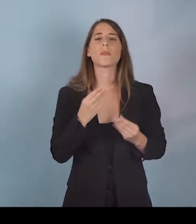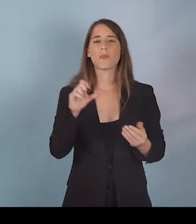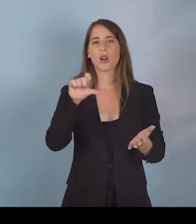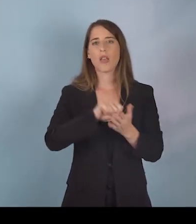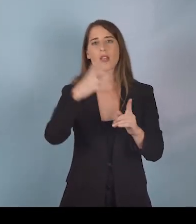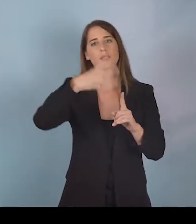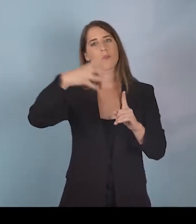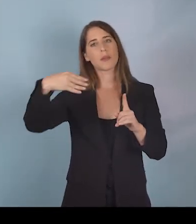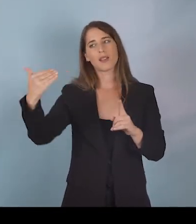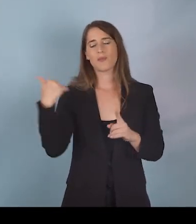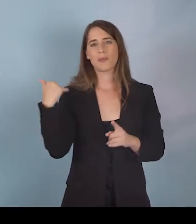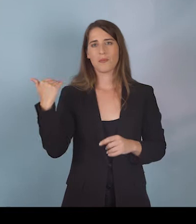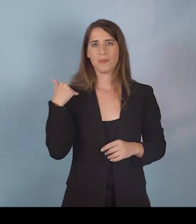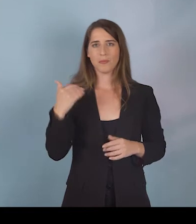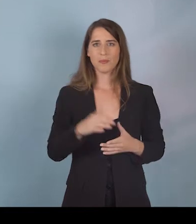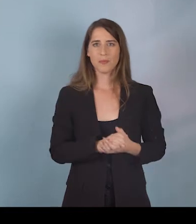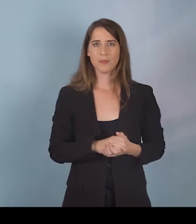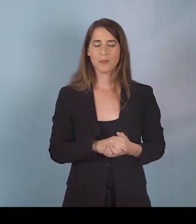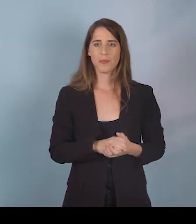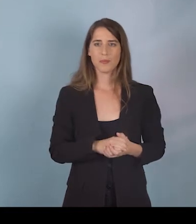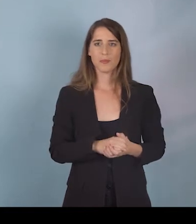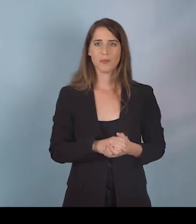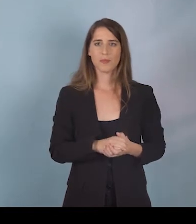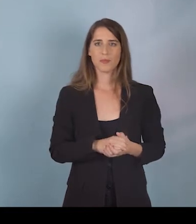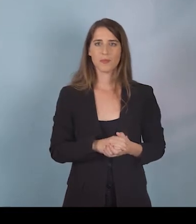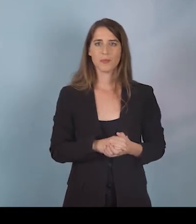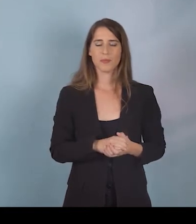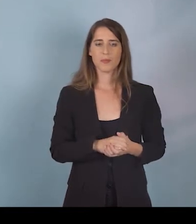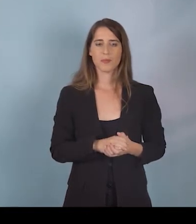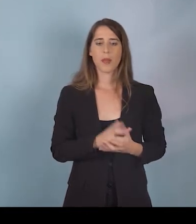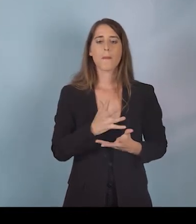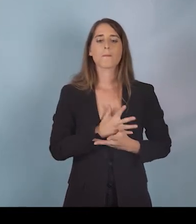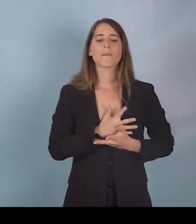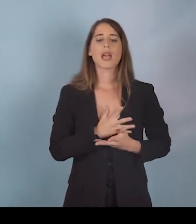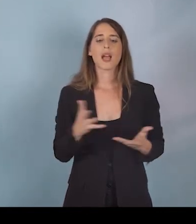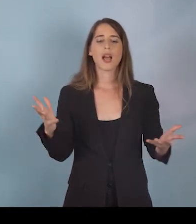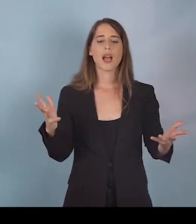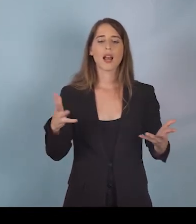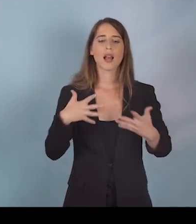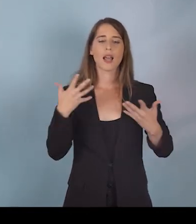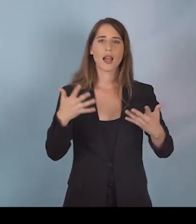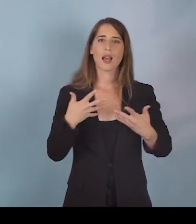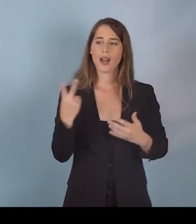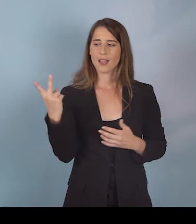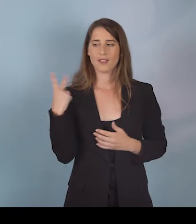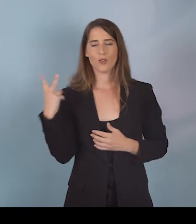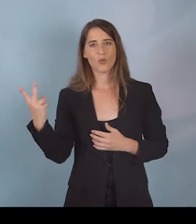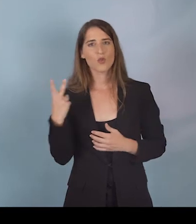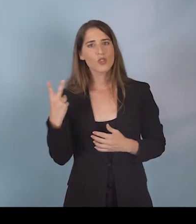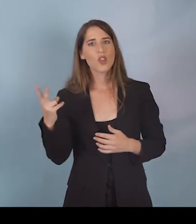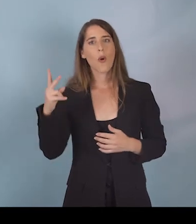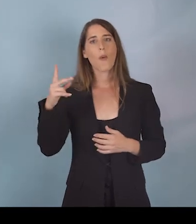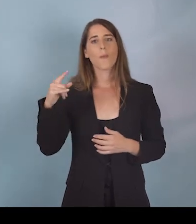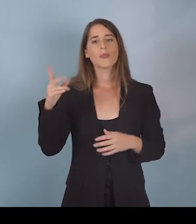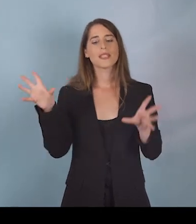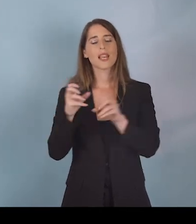μας. Να σας ευχαριστήσω πάρα πολύ το Athens Pride για την πρόσκληση. Είναι